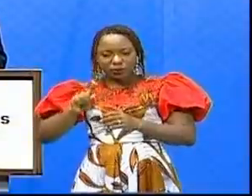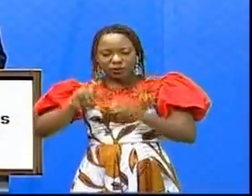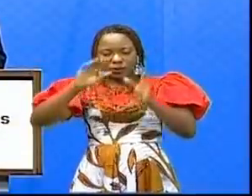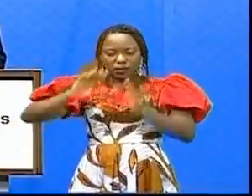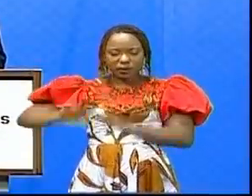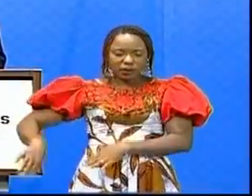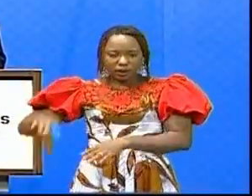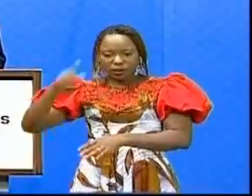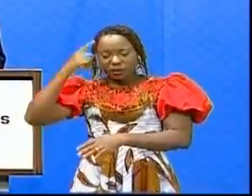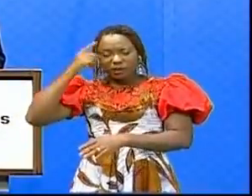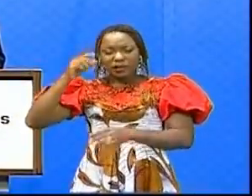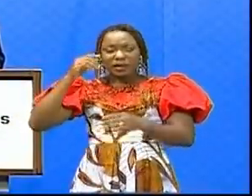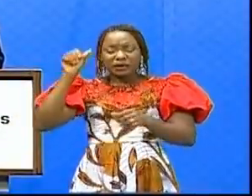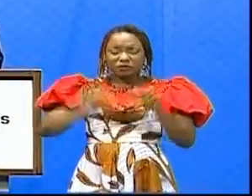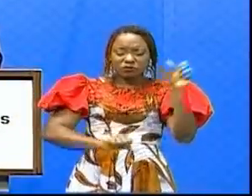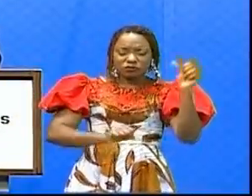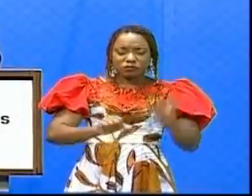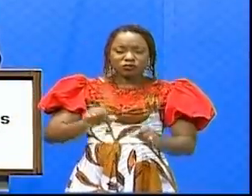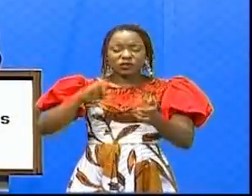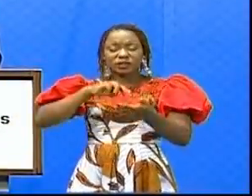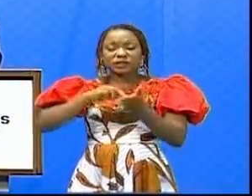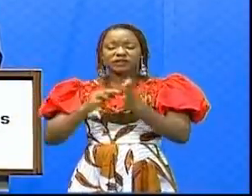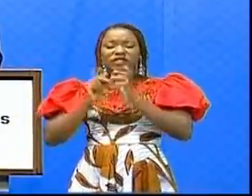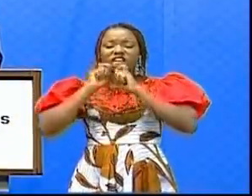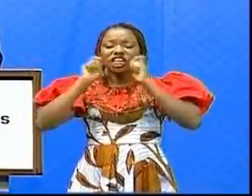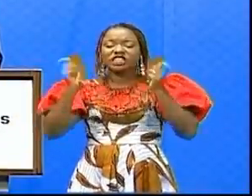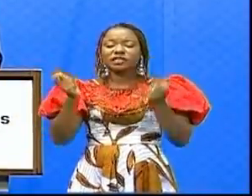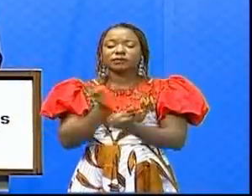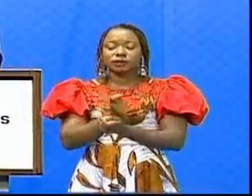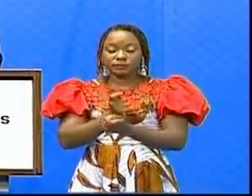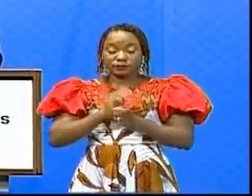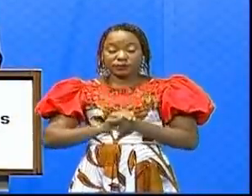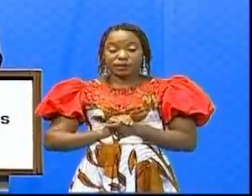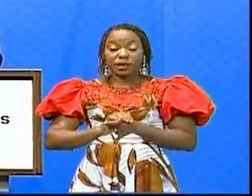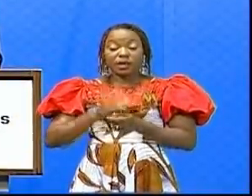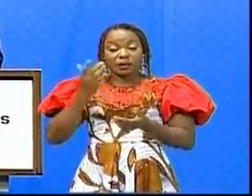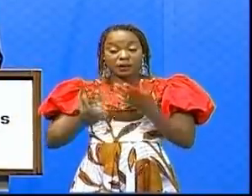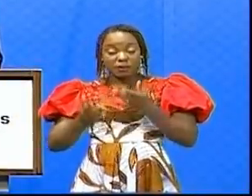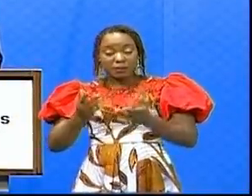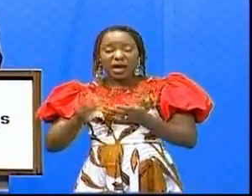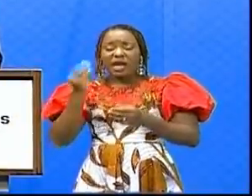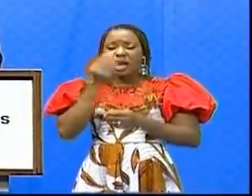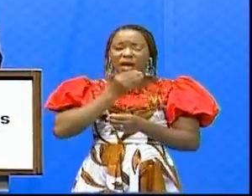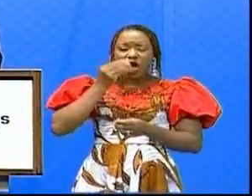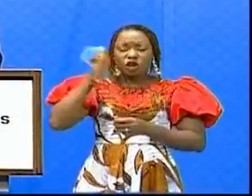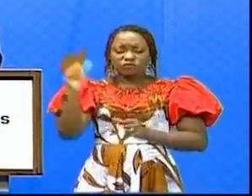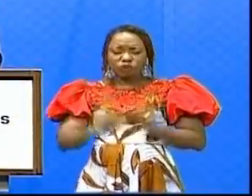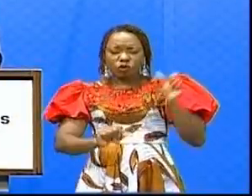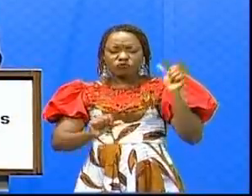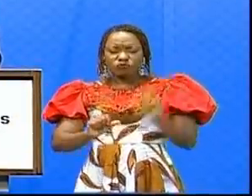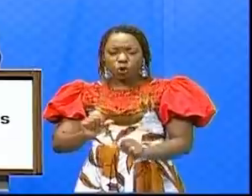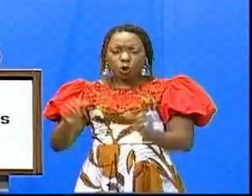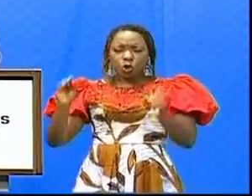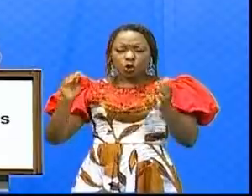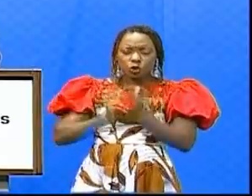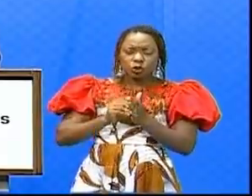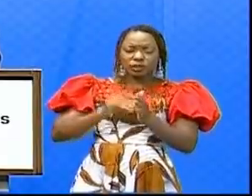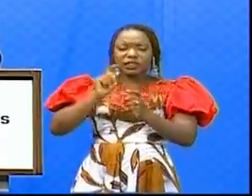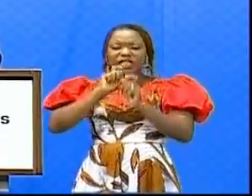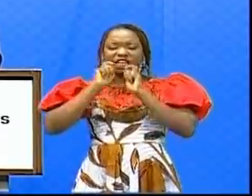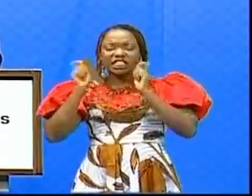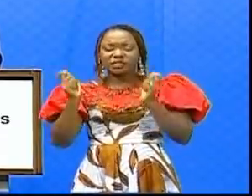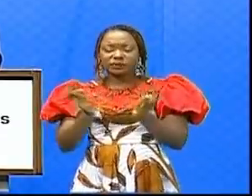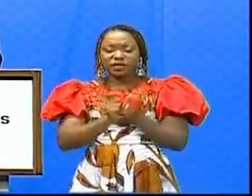les antivaleurs, notamment le tribalisme. Face à la montée des propos et autres actes d'essence tribale